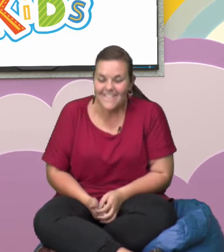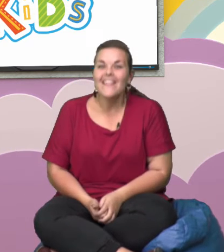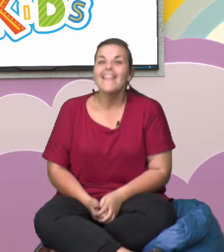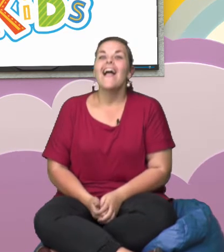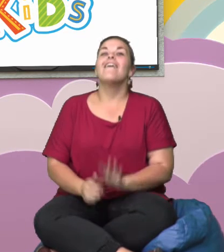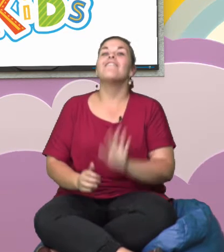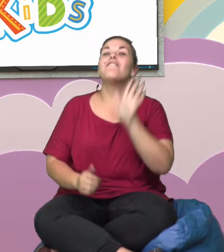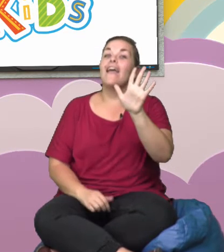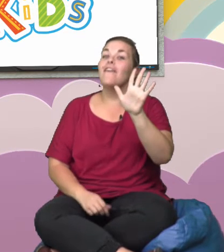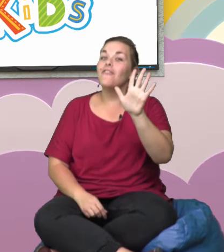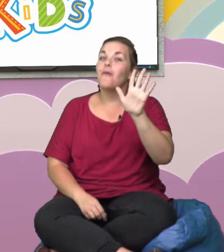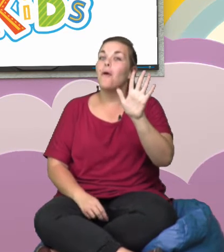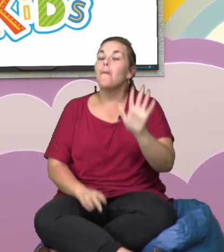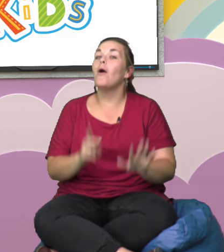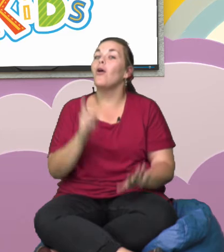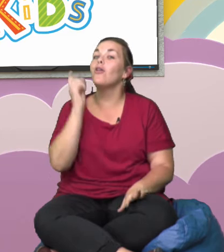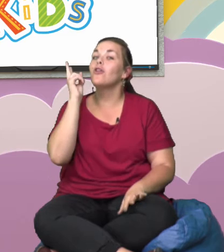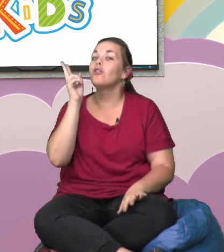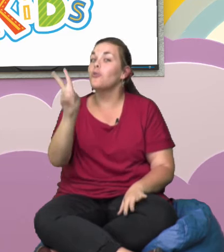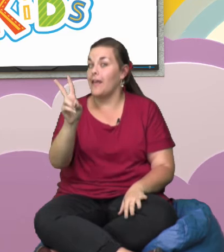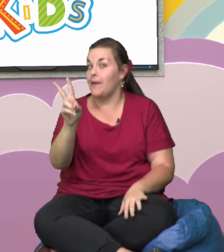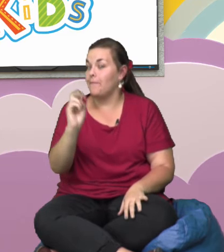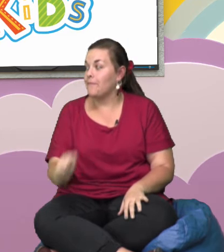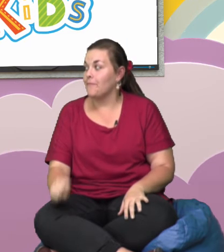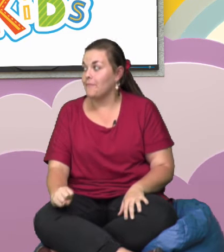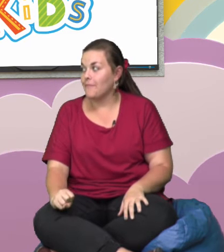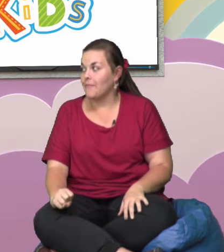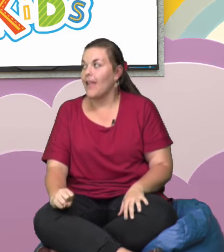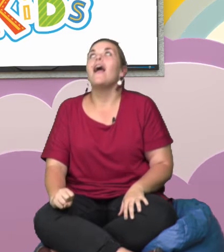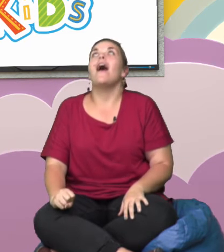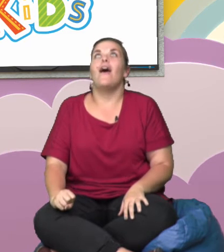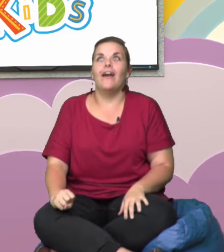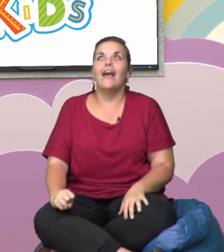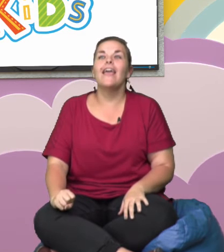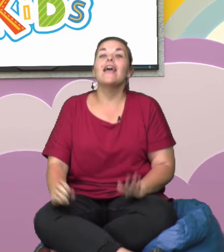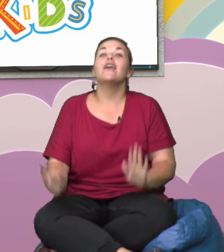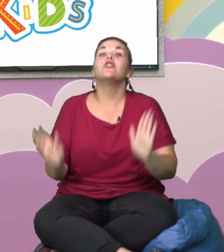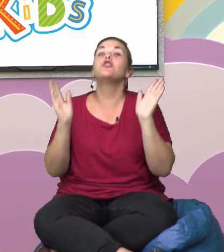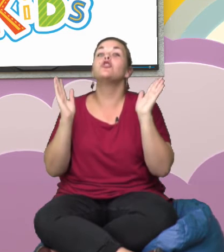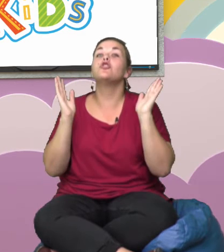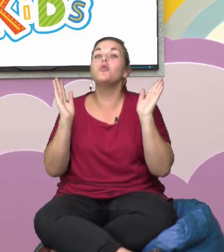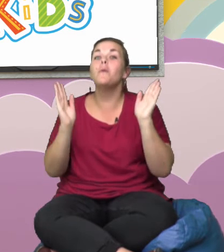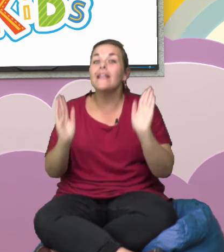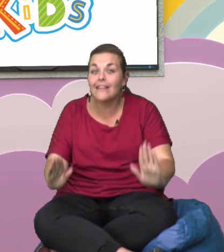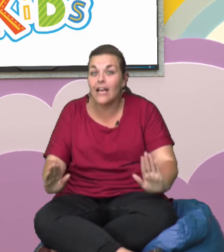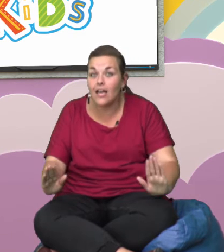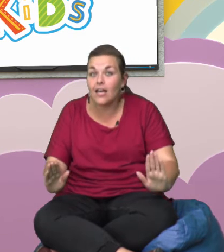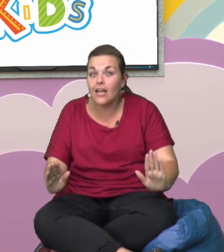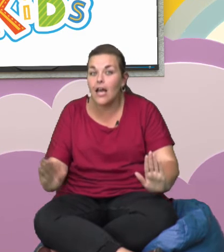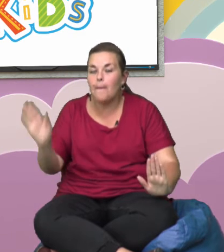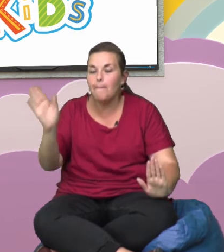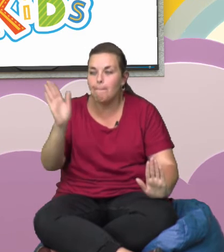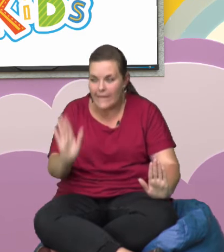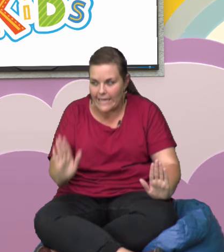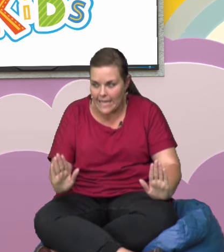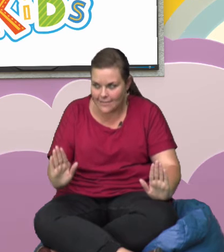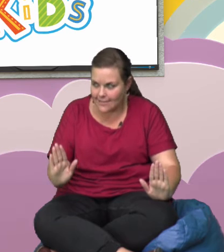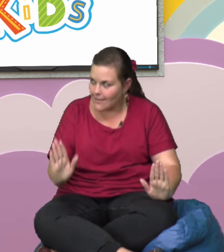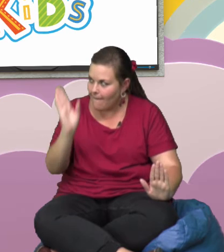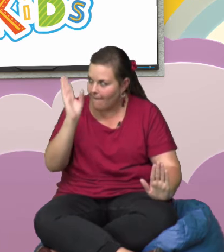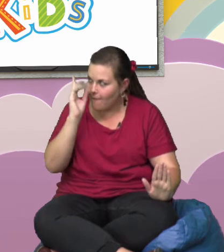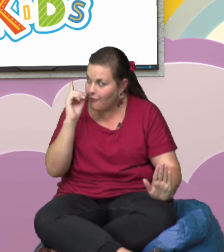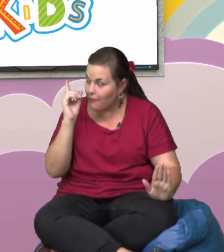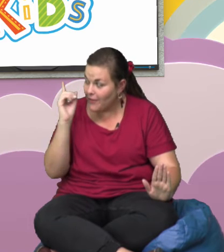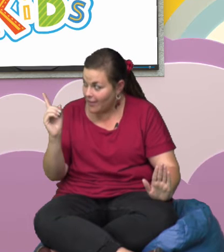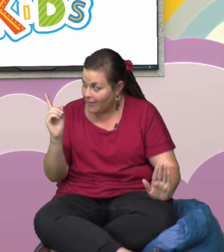Okay. 5 maal 2. 10, Okay. 20